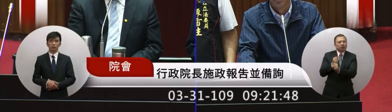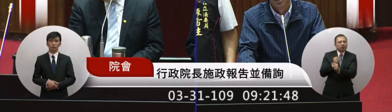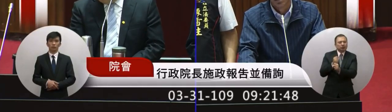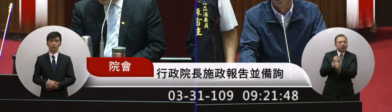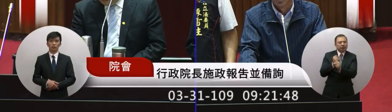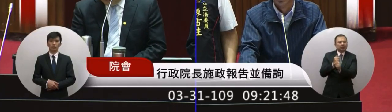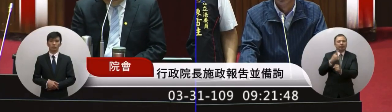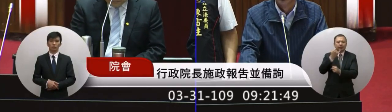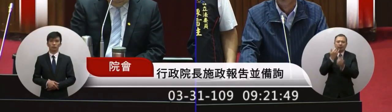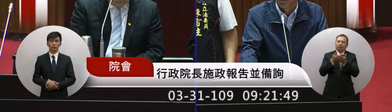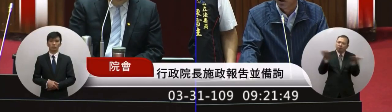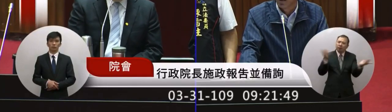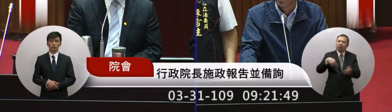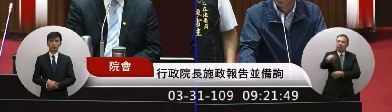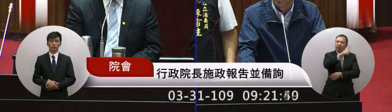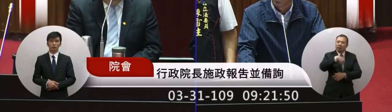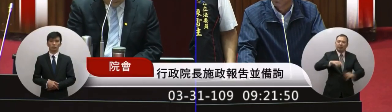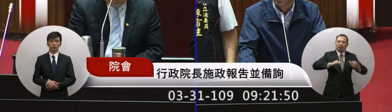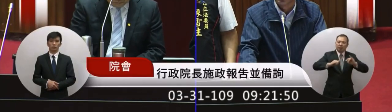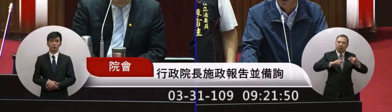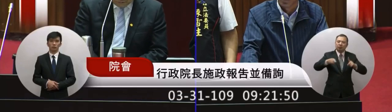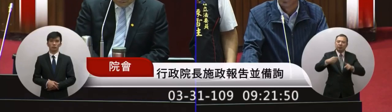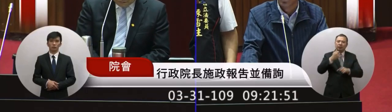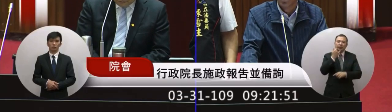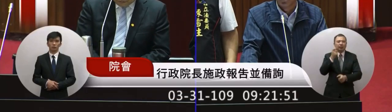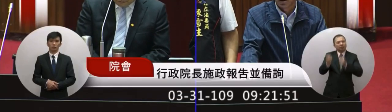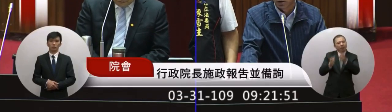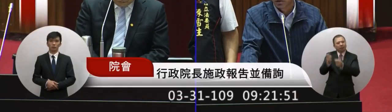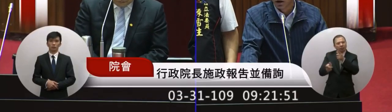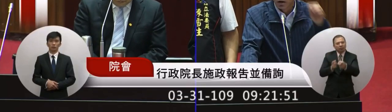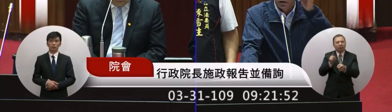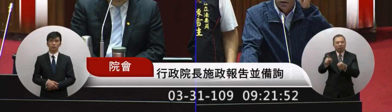呢、啊，也可以保障今年新米的价格。